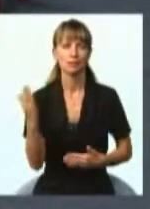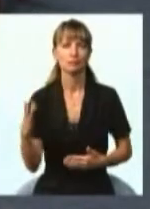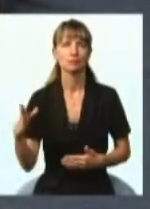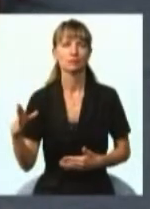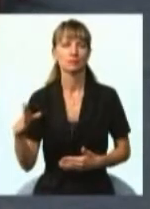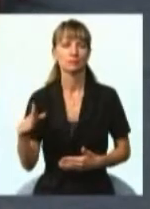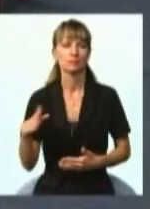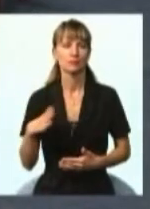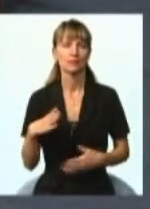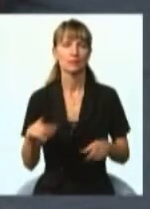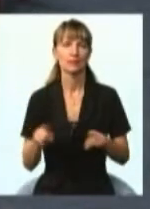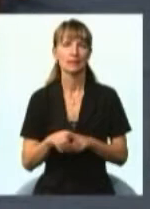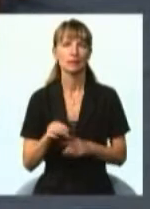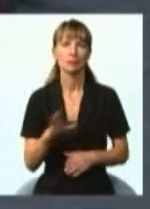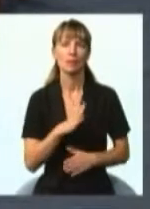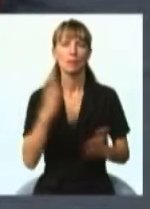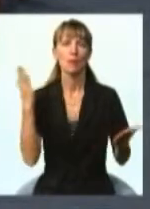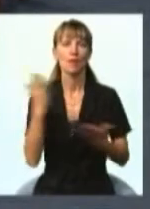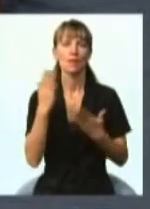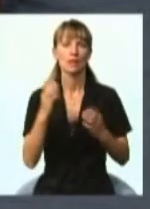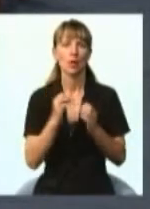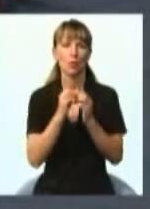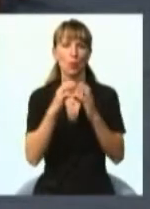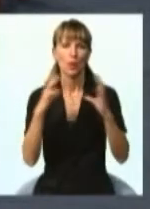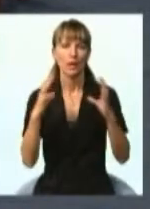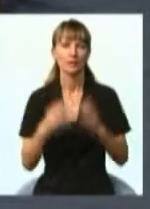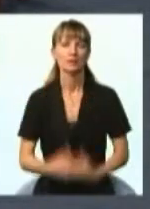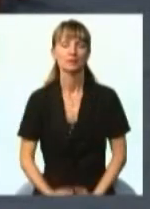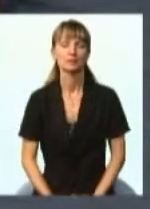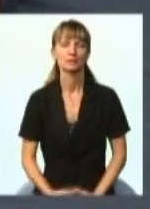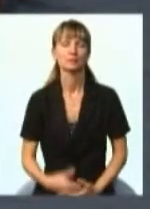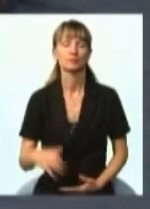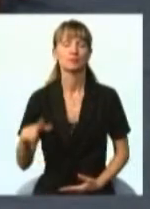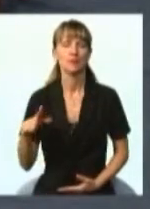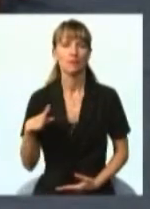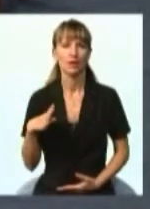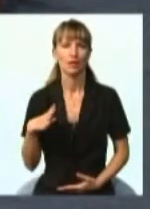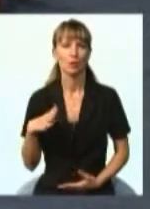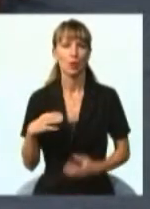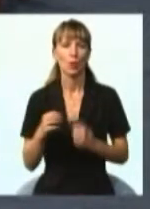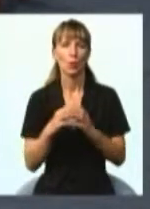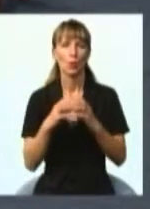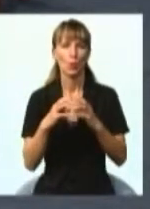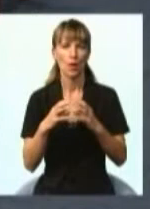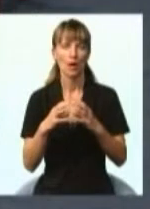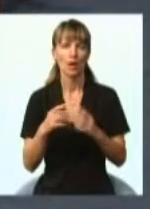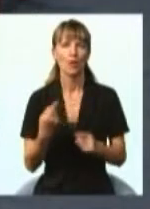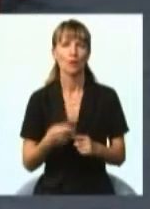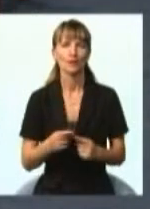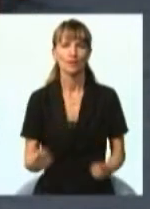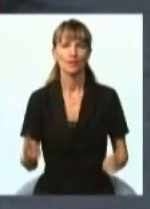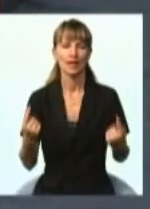літаки, а бувають повітряні кульки. Кульки? Бувають ще кулі. Вони дуже